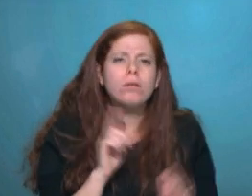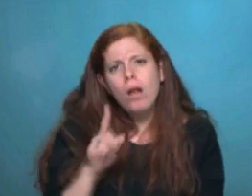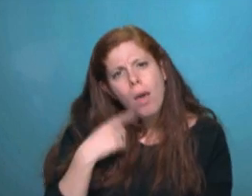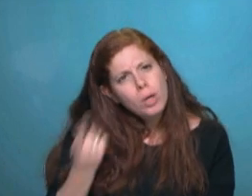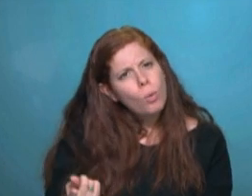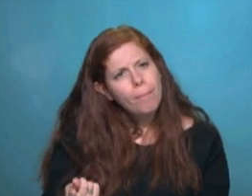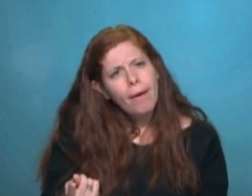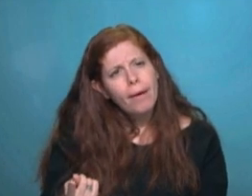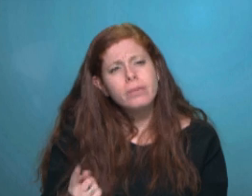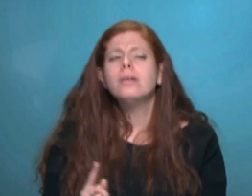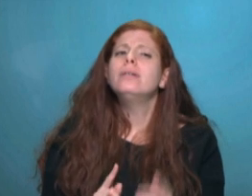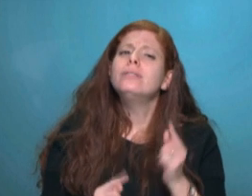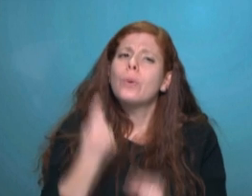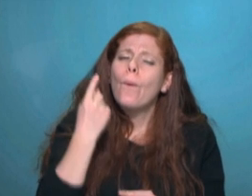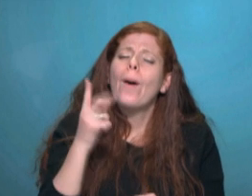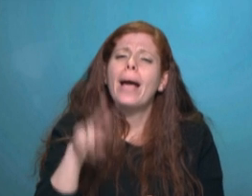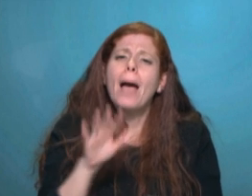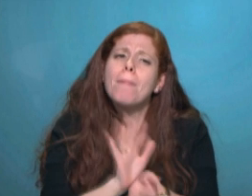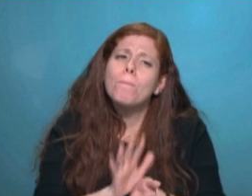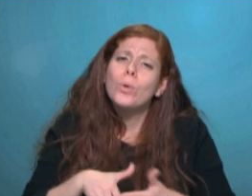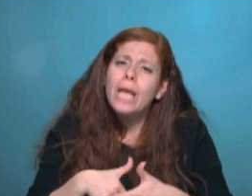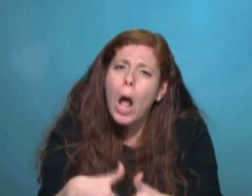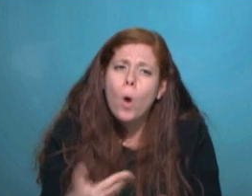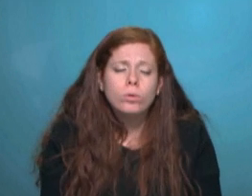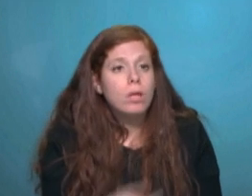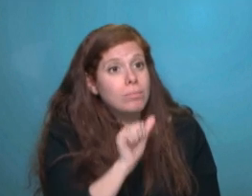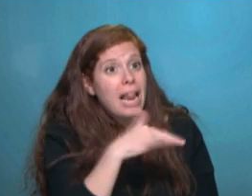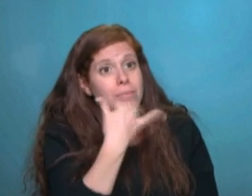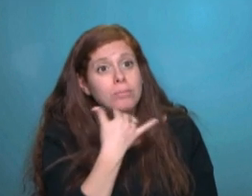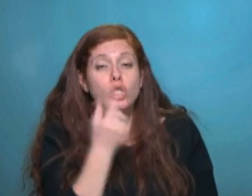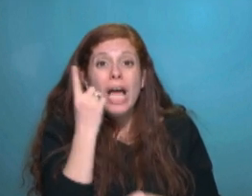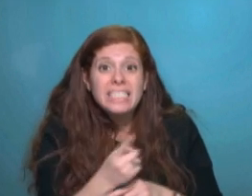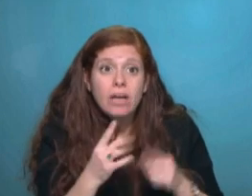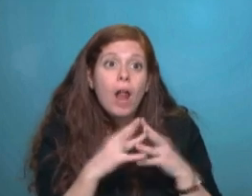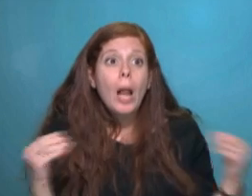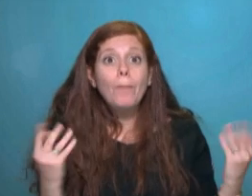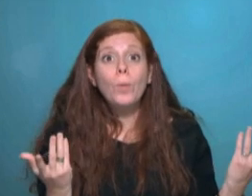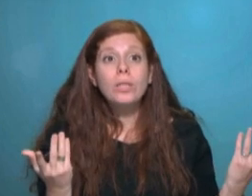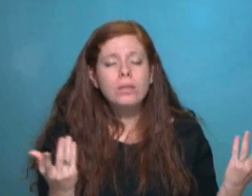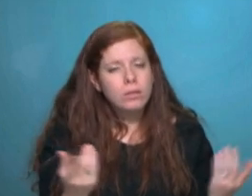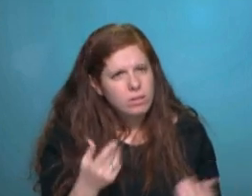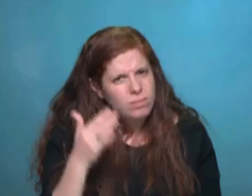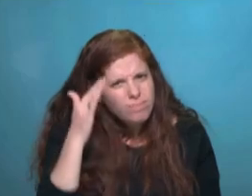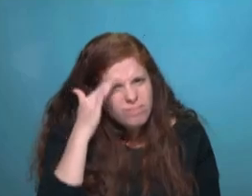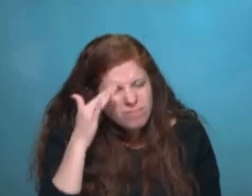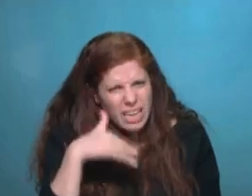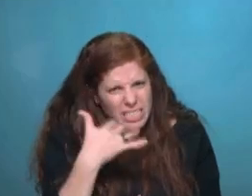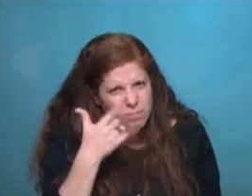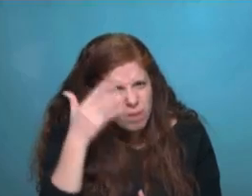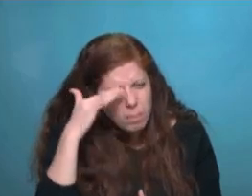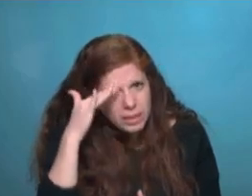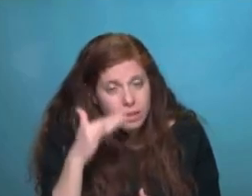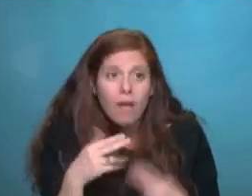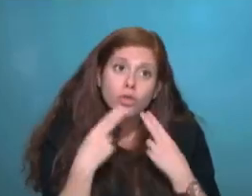קורה לפונדקאות. אמסלם מסביר שהצו הלך לאיבוד. מטריד ככל שיהיה ההסבר, התשובה שקיבלה בהמשך